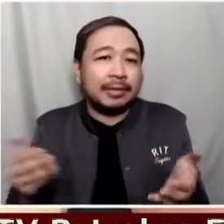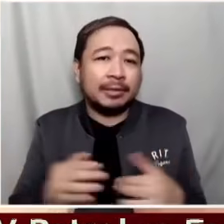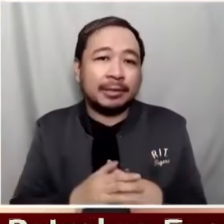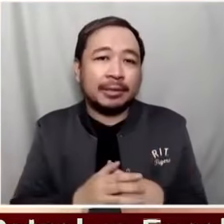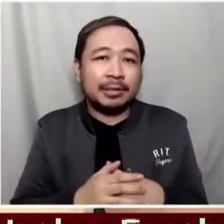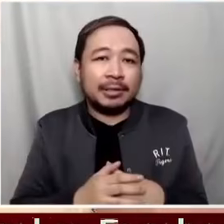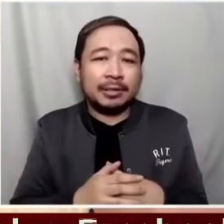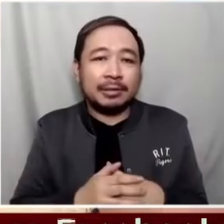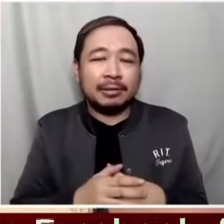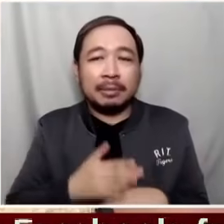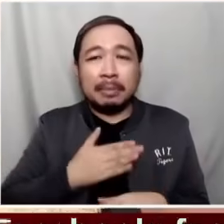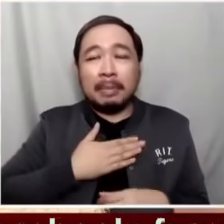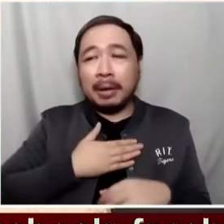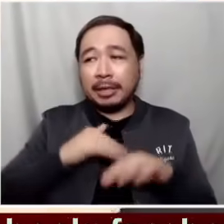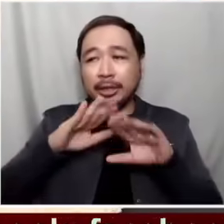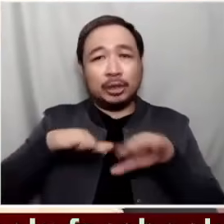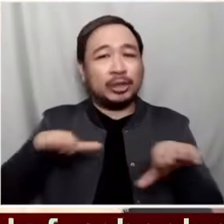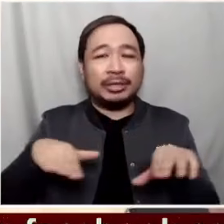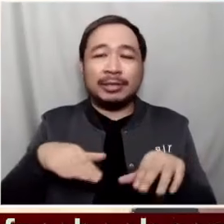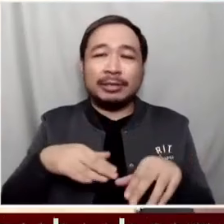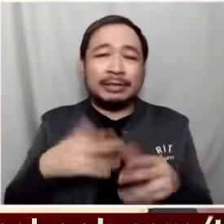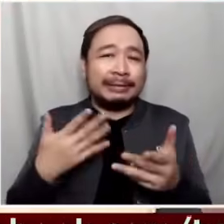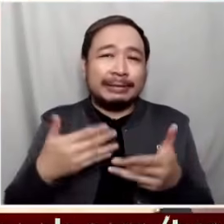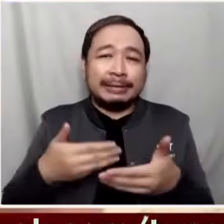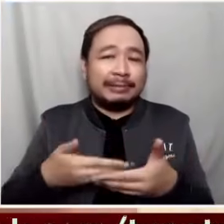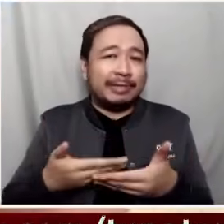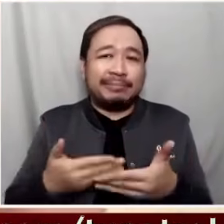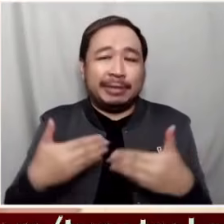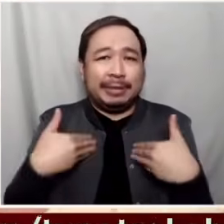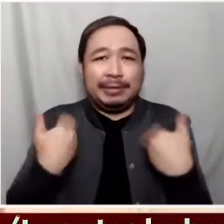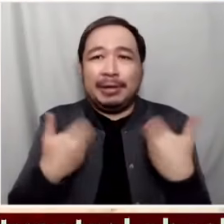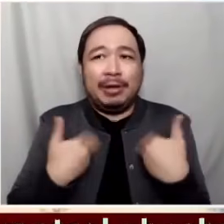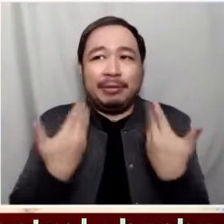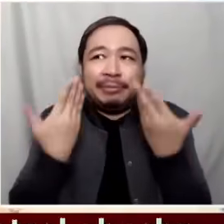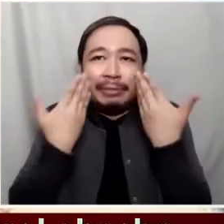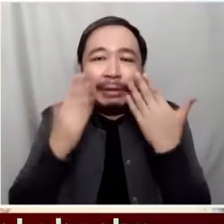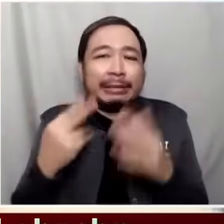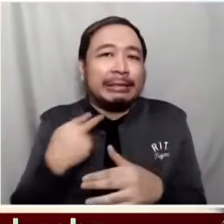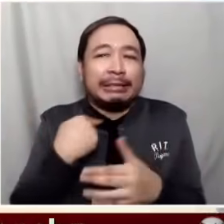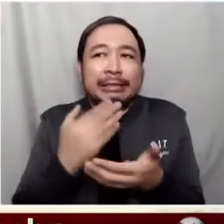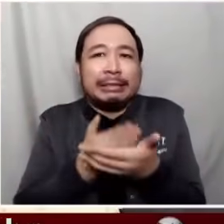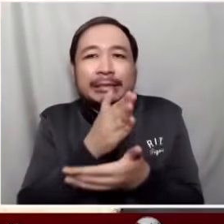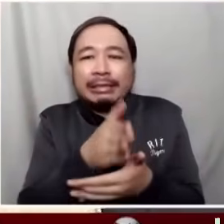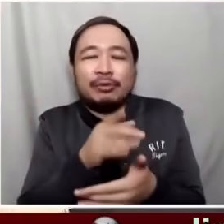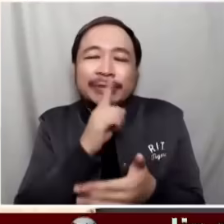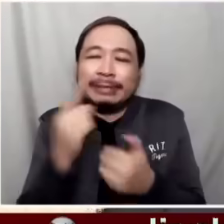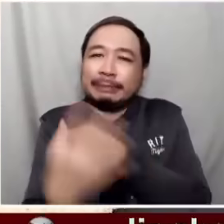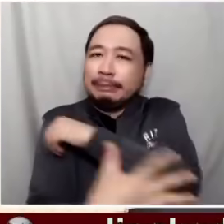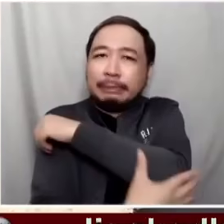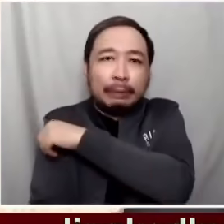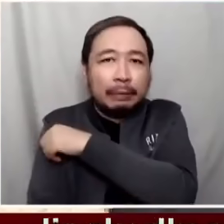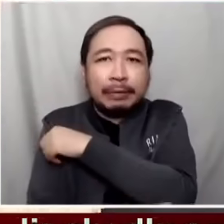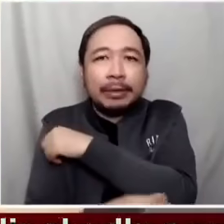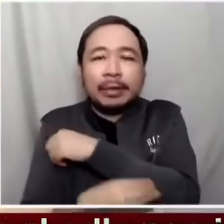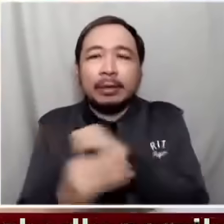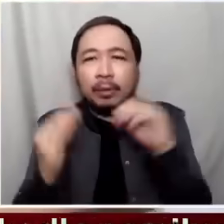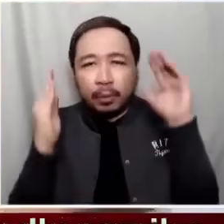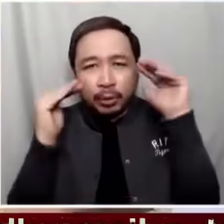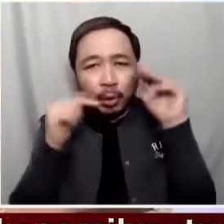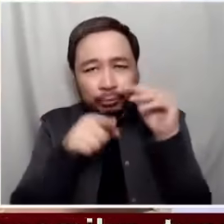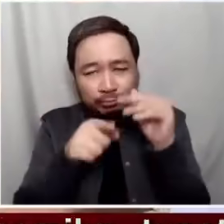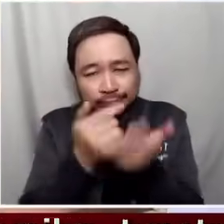po ng mga anak ko eh. Wala naman po kami dumapuntahan. Isang kahit isang tungkalang din po mga tao. Sana po sir matulungan niyo po